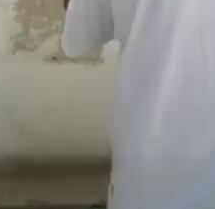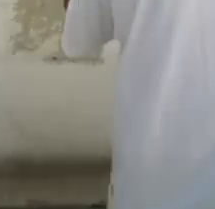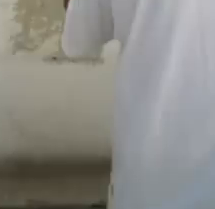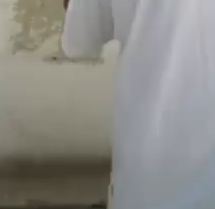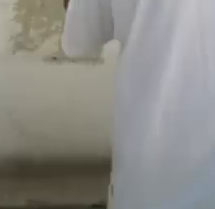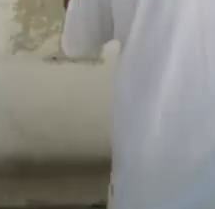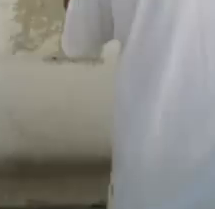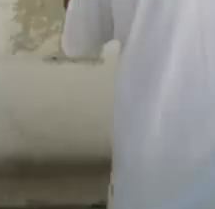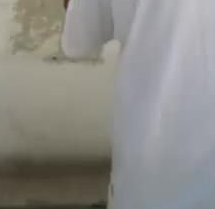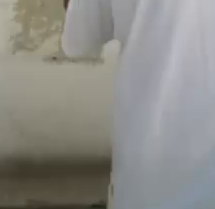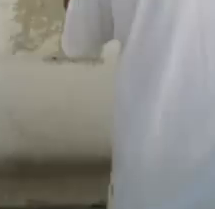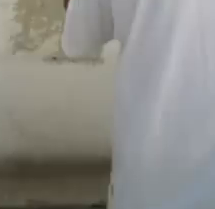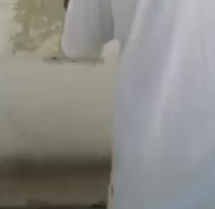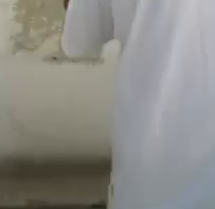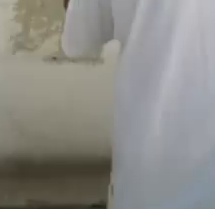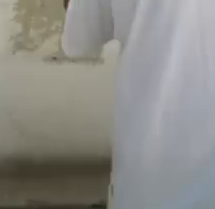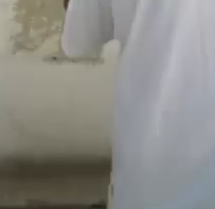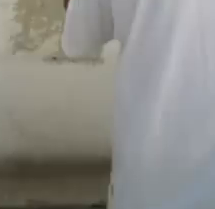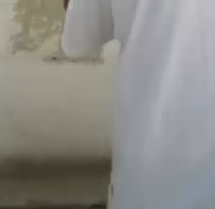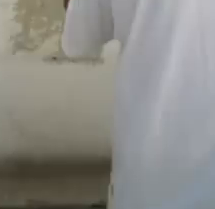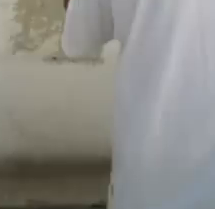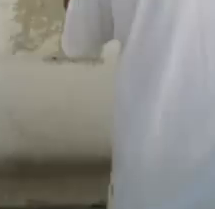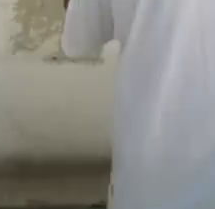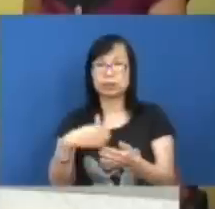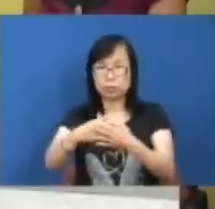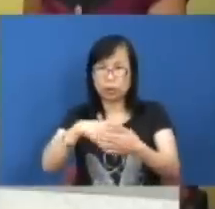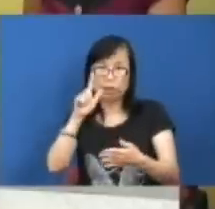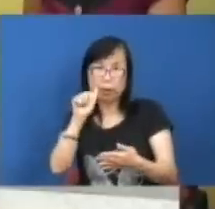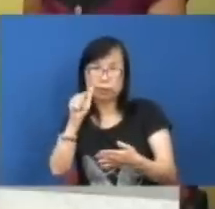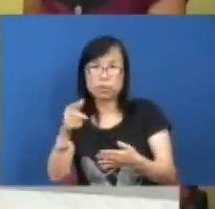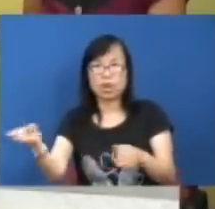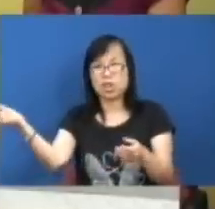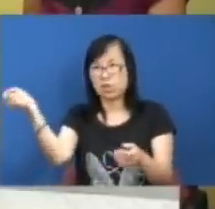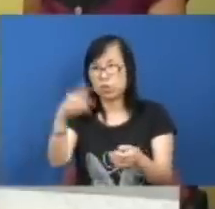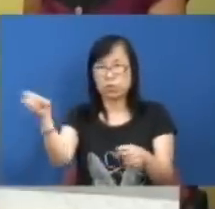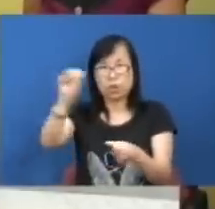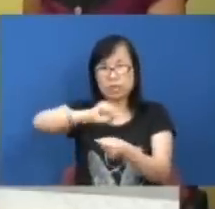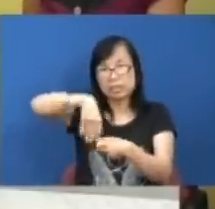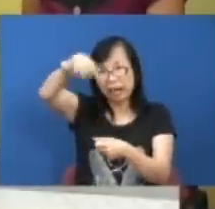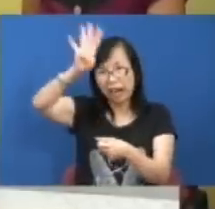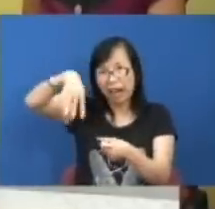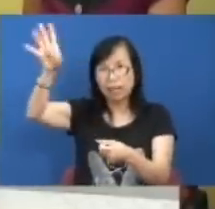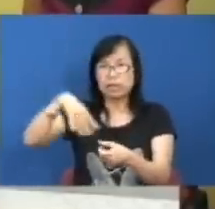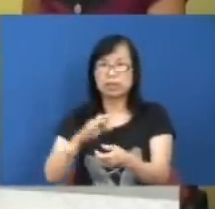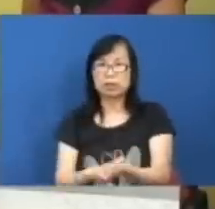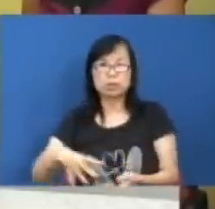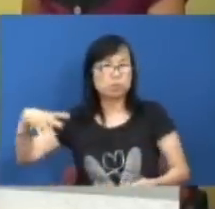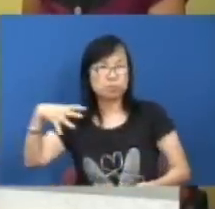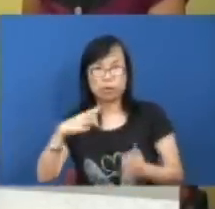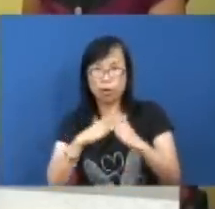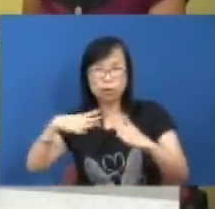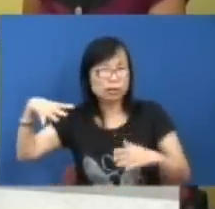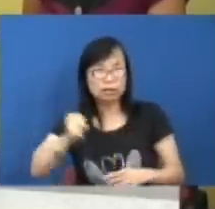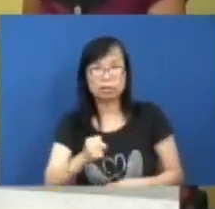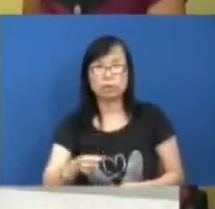漆啊，或者係咯， 係啦，試想下如果唔個牆底好污糟，你就再搽一啲新嘅油落去。就算業主肯俾錢用一啲好